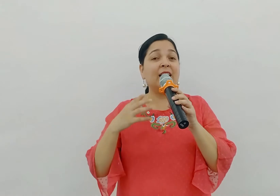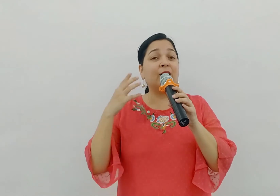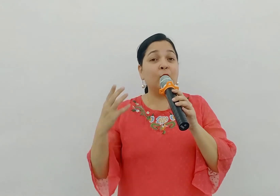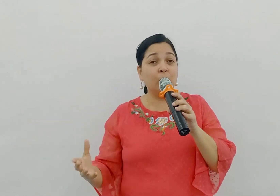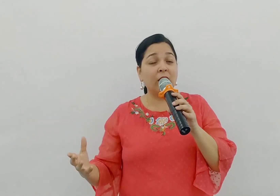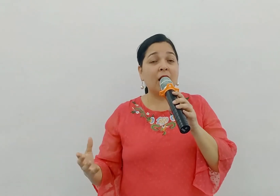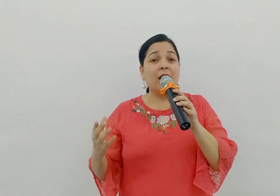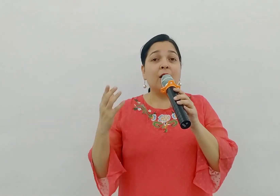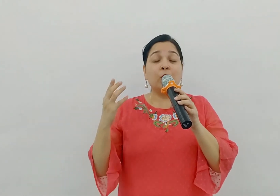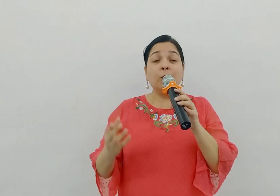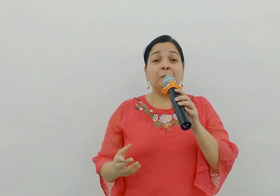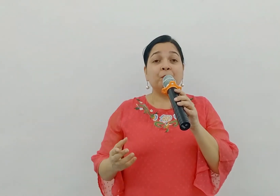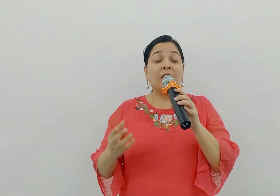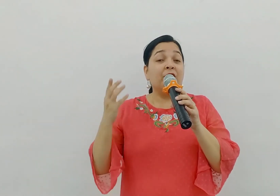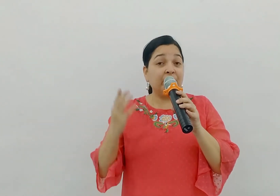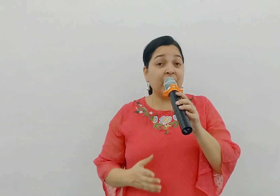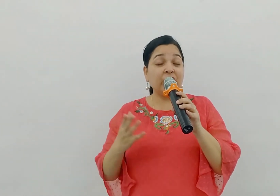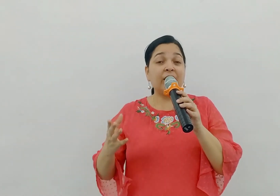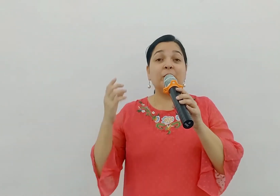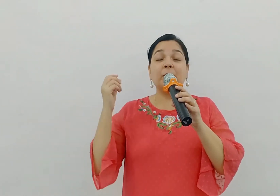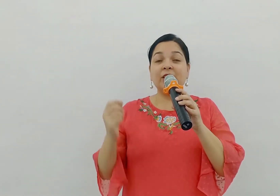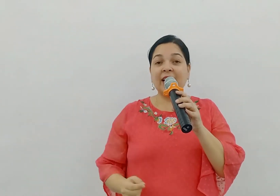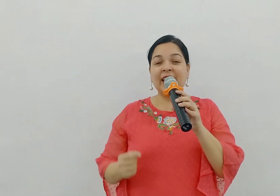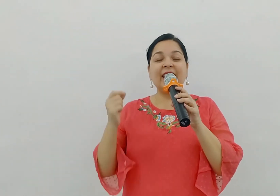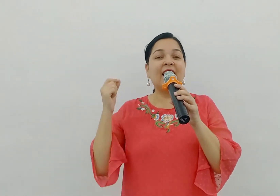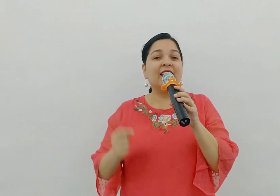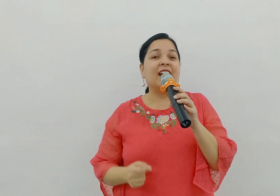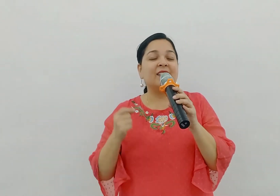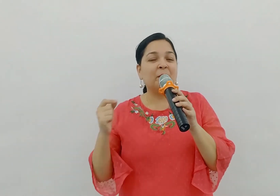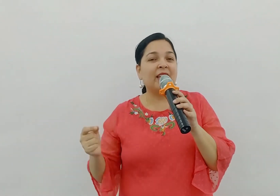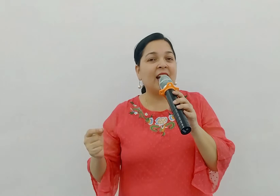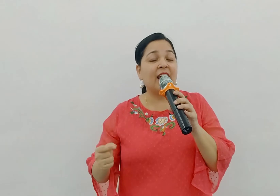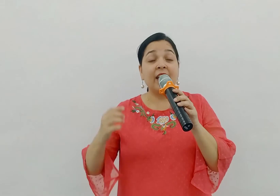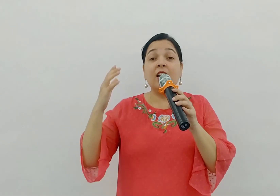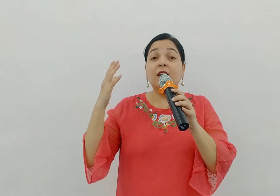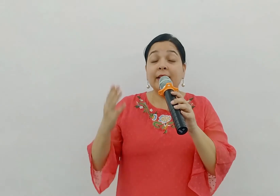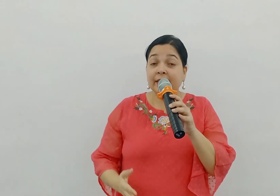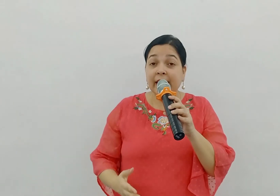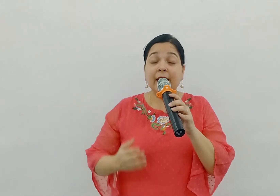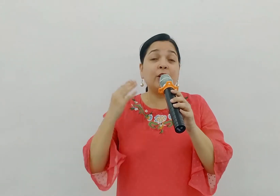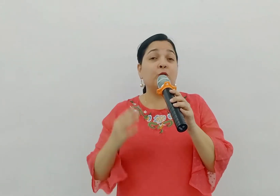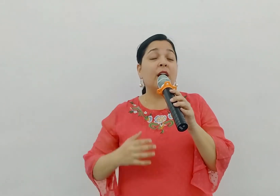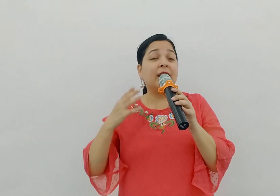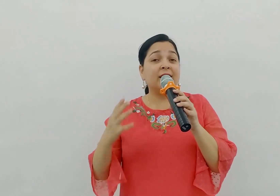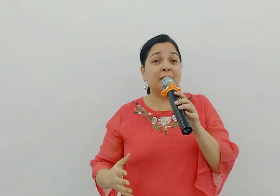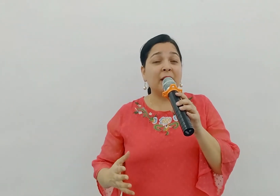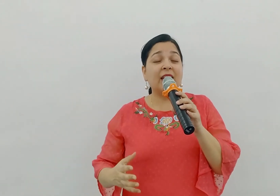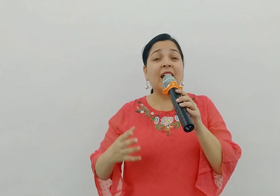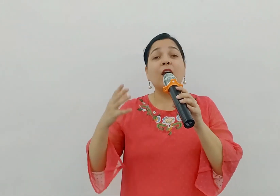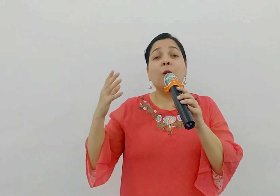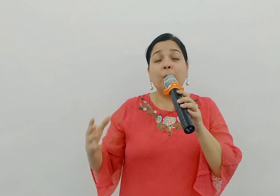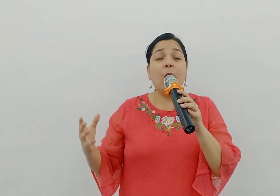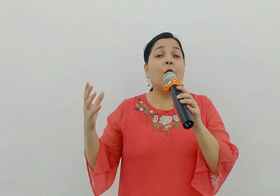में। हालेलुया। तो विशेषकर जब हम जानते हैं कि अंत का समय क्या है, नजदीक है, यीशु के आने का